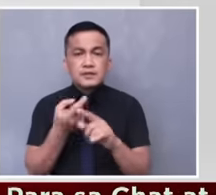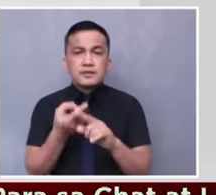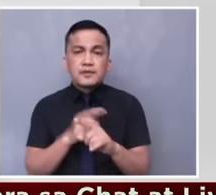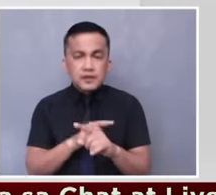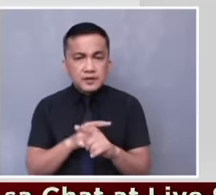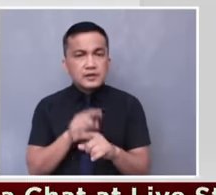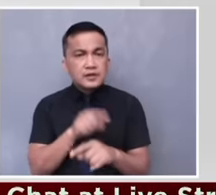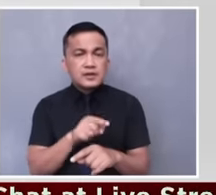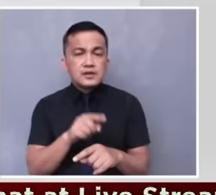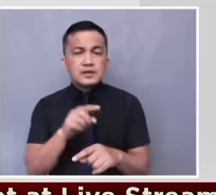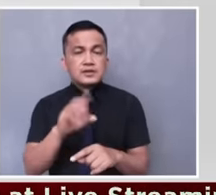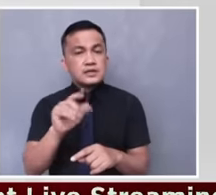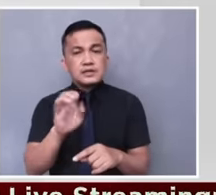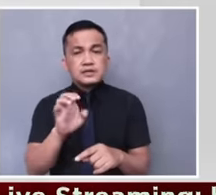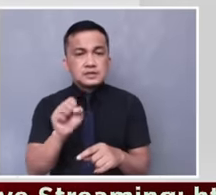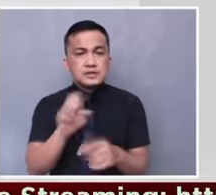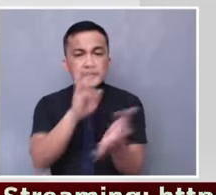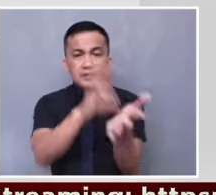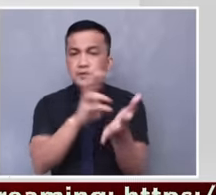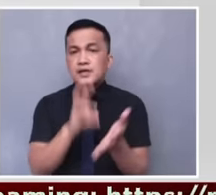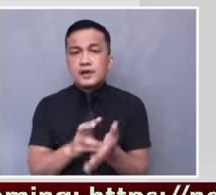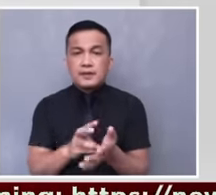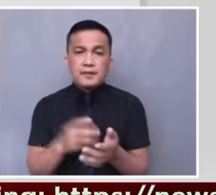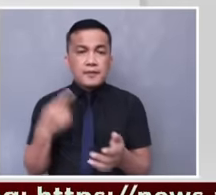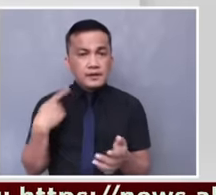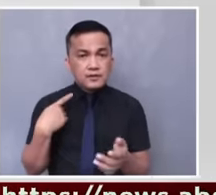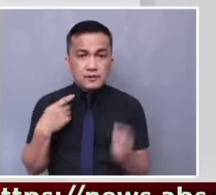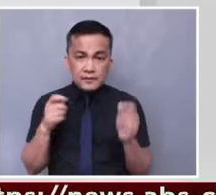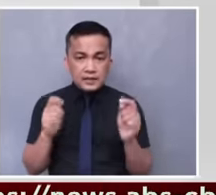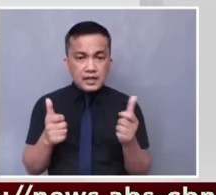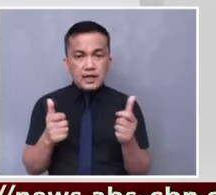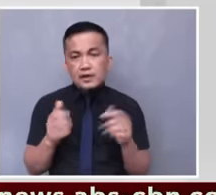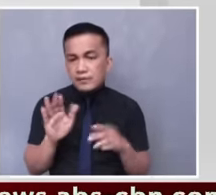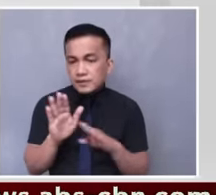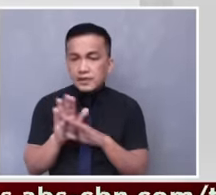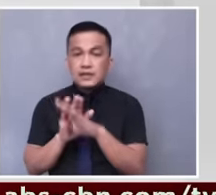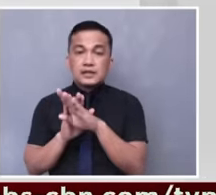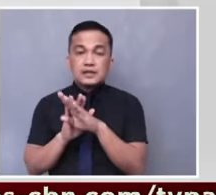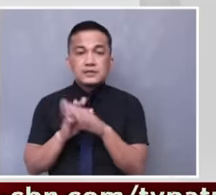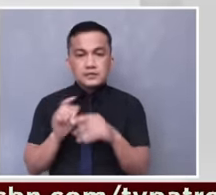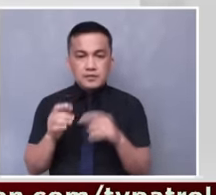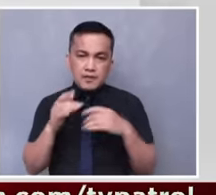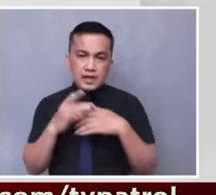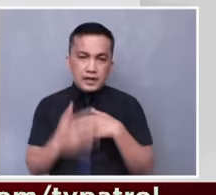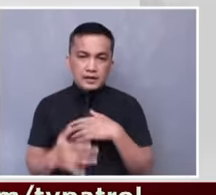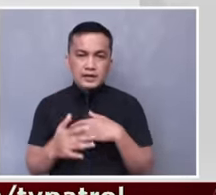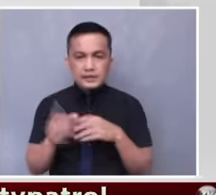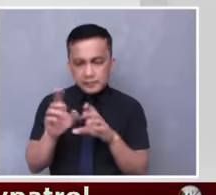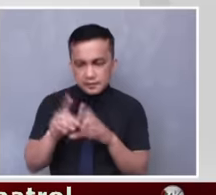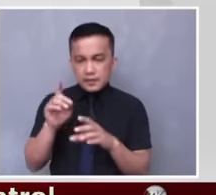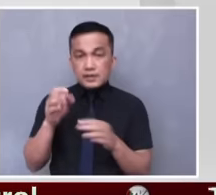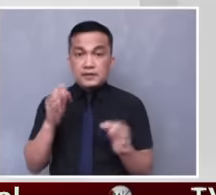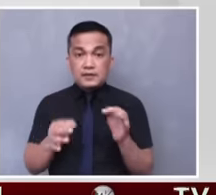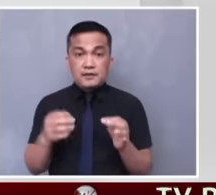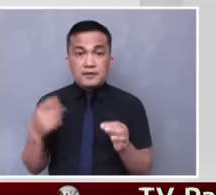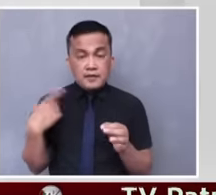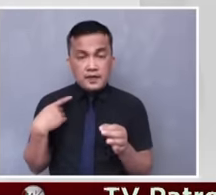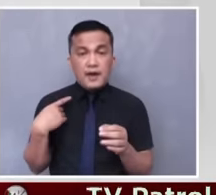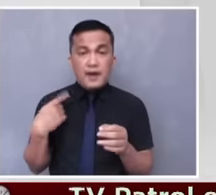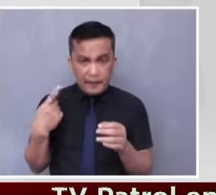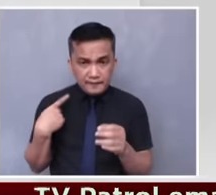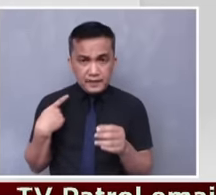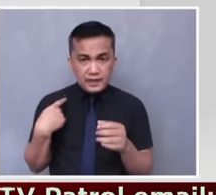kaso sa mga lugar na mayroong bigla ang pagtaas ng kaso para maaga nating ma-detect if ever if there will be any